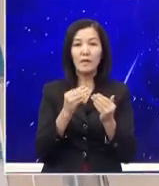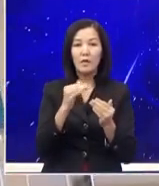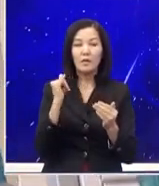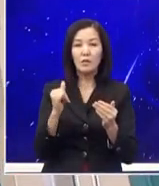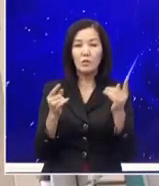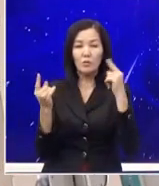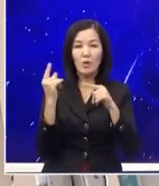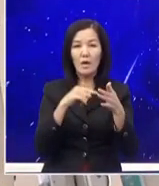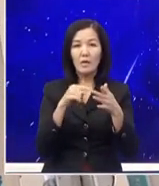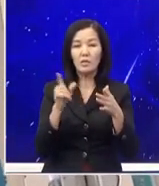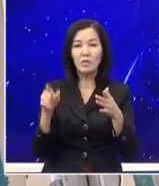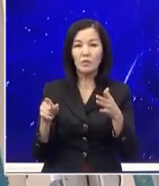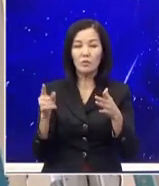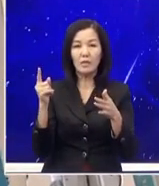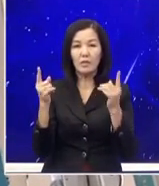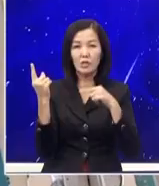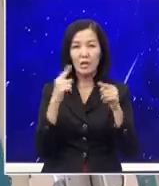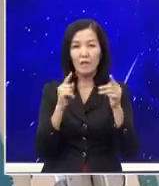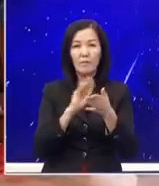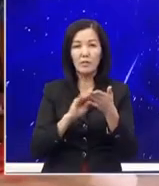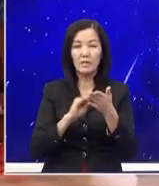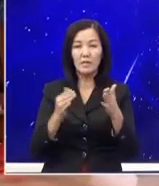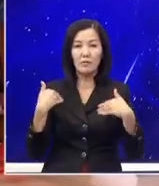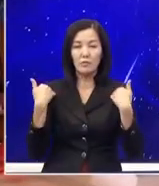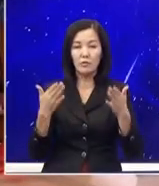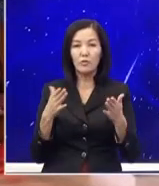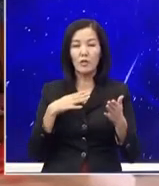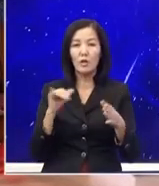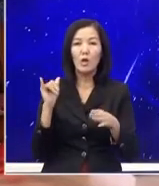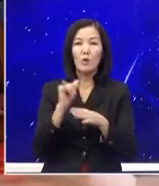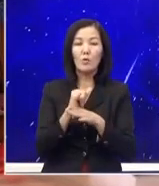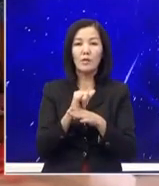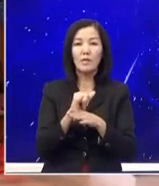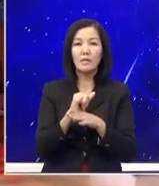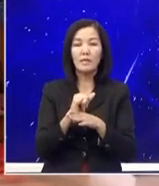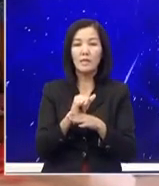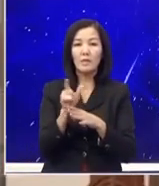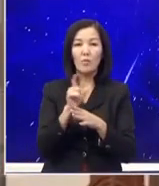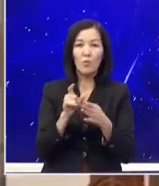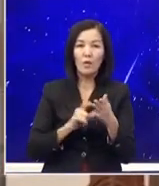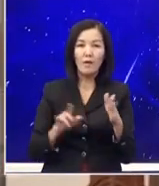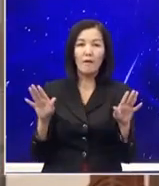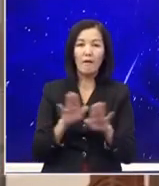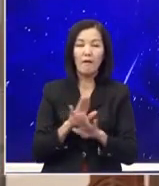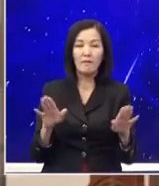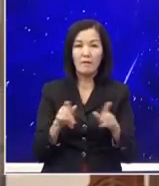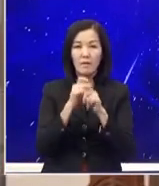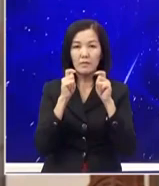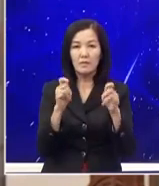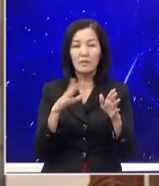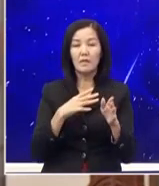ақын жазушылардың туындылары қойылған. Сондай-ақ Абай еліне келген қонақтар тарапынан да жырдан шашу шашылды.